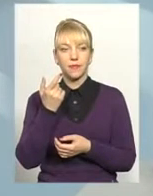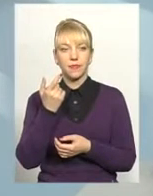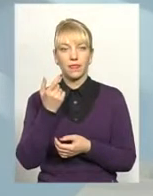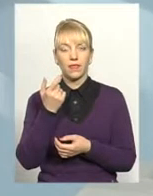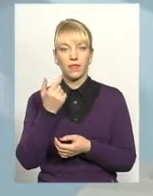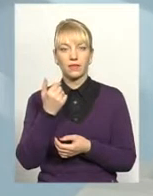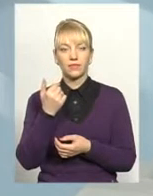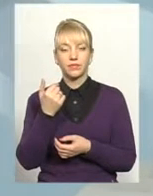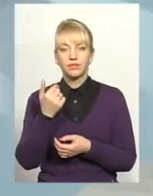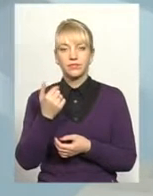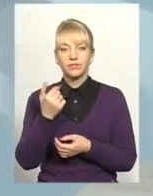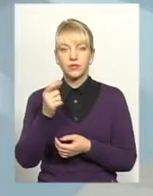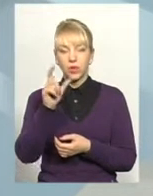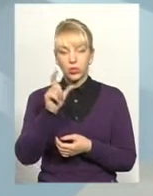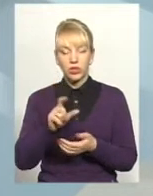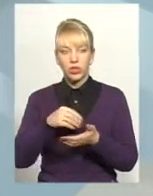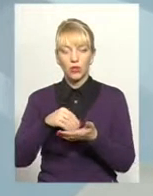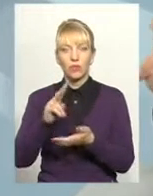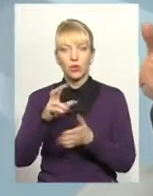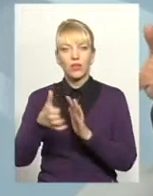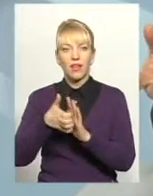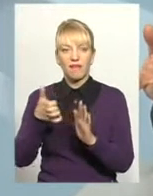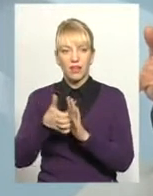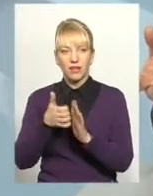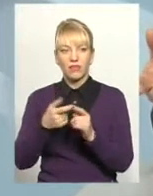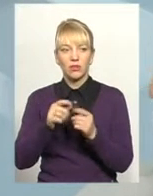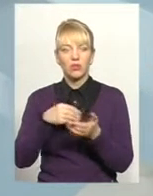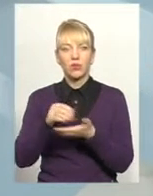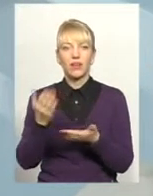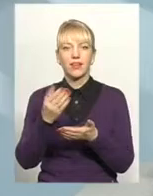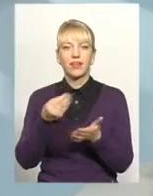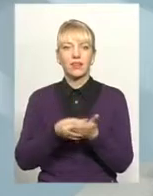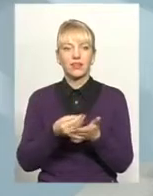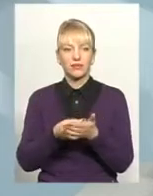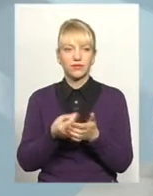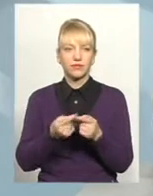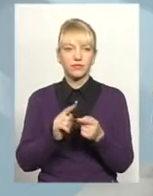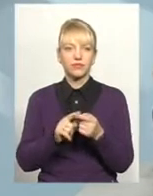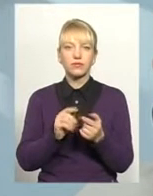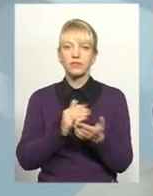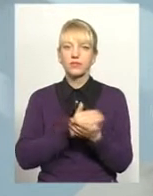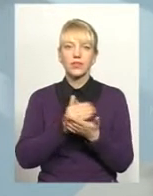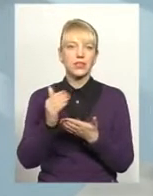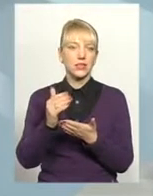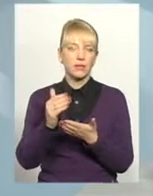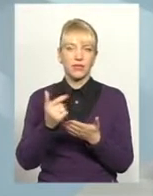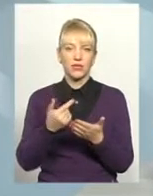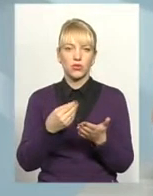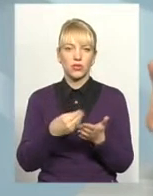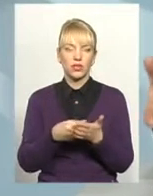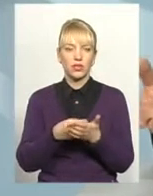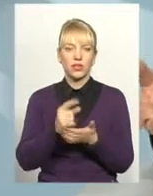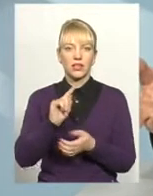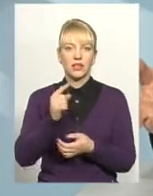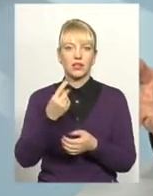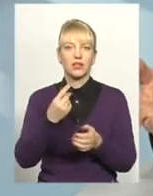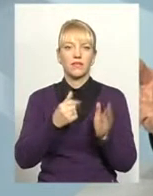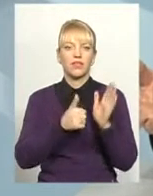докуповує, якої йому не вистачає, то він купує, в залежності від того, який в нього тариф, але це самий високий тариф. Це гривня